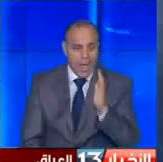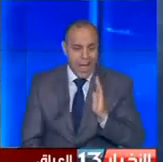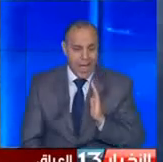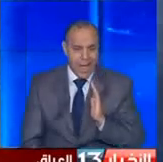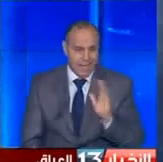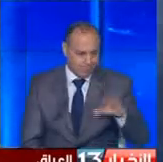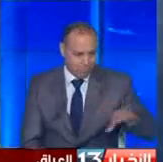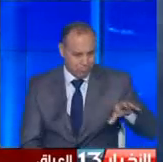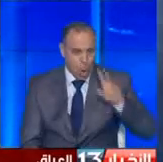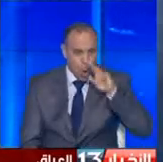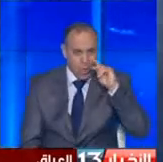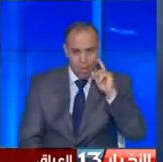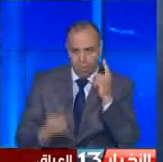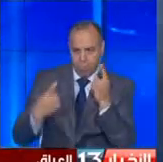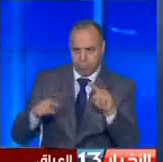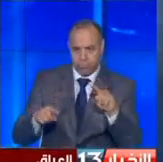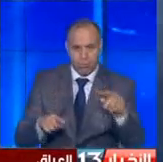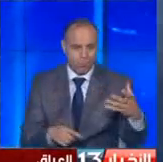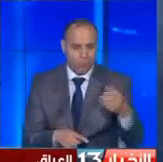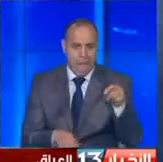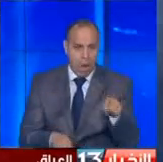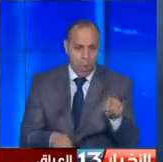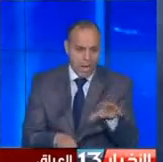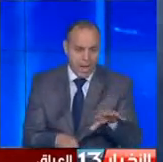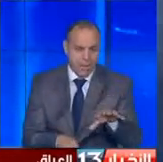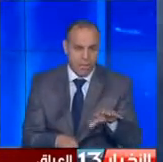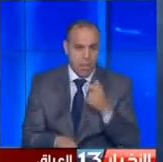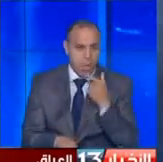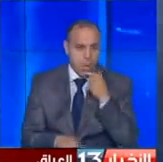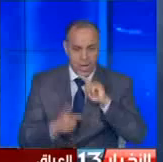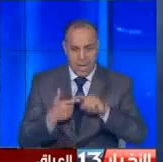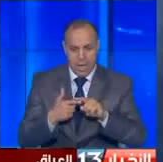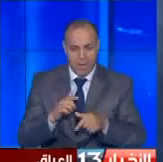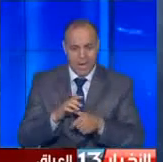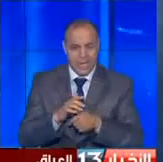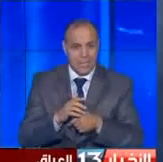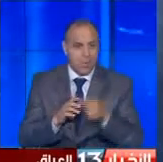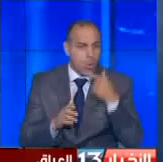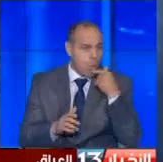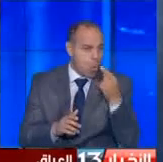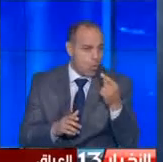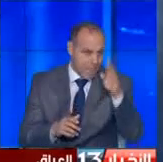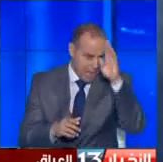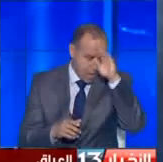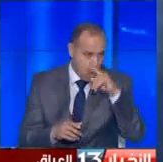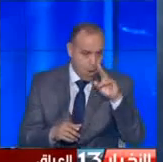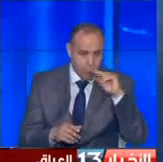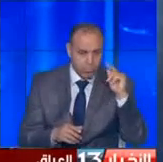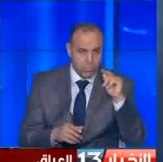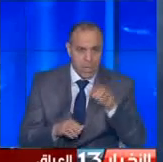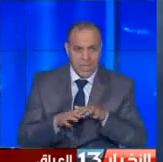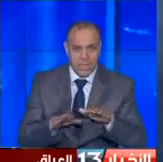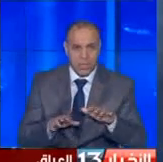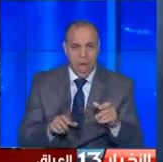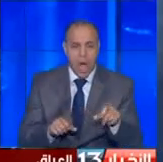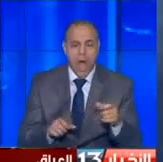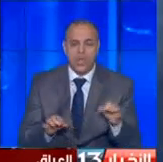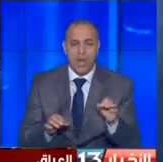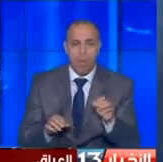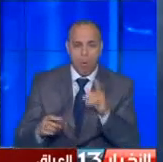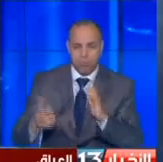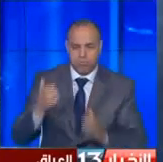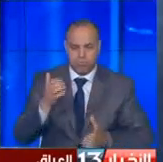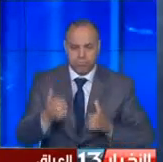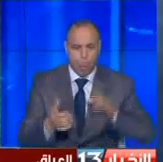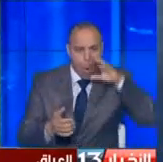إقليم كردستان الدفاع عن مواقعها. ونقلا عن نائب رئيس إقليم كردستان العراق، تم نشر 10,000 من